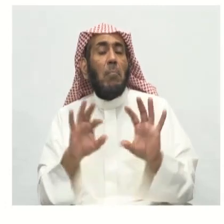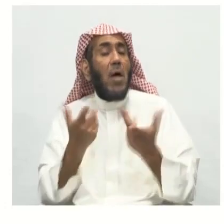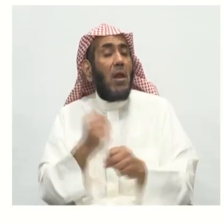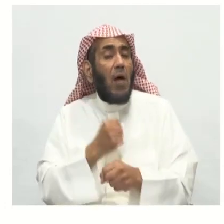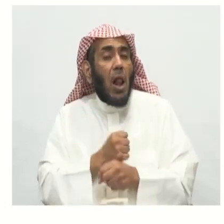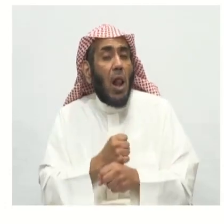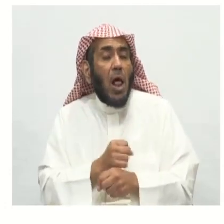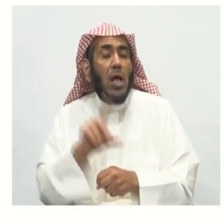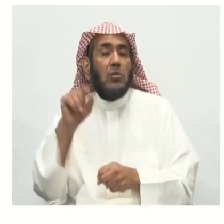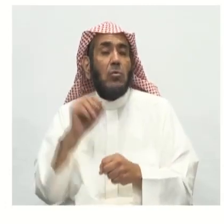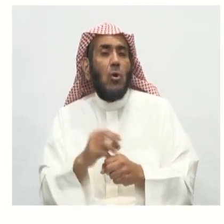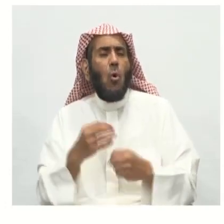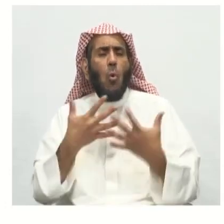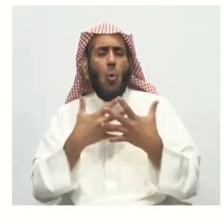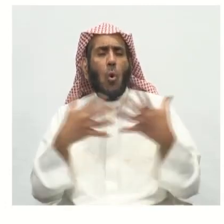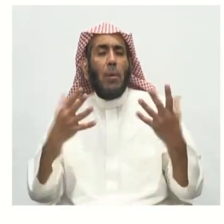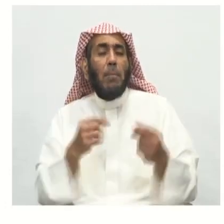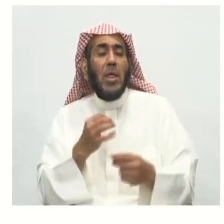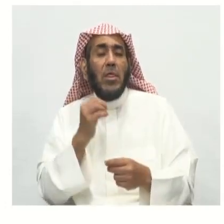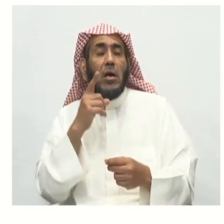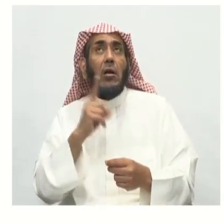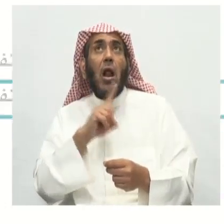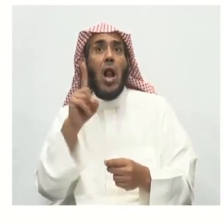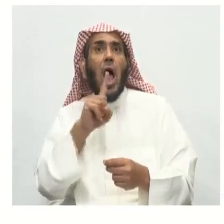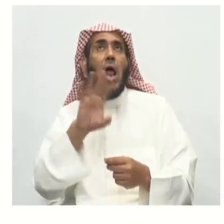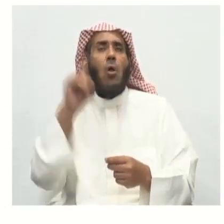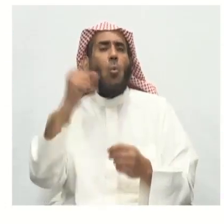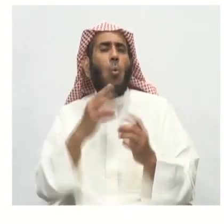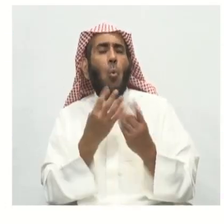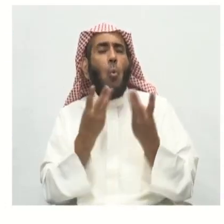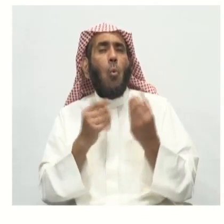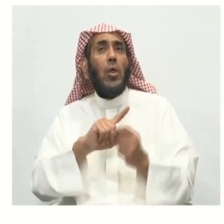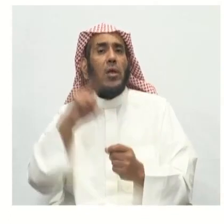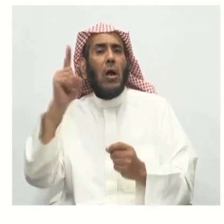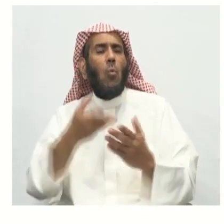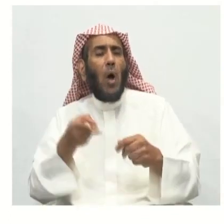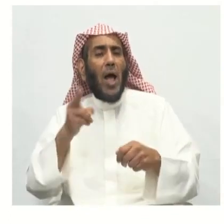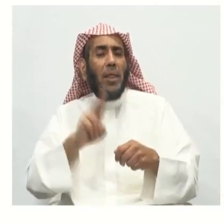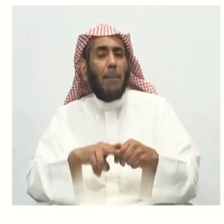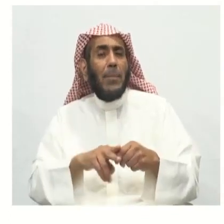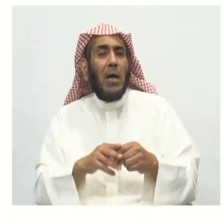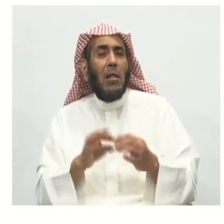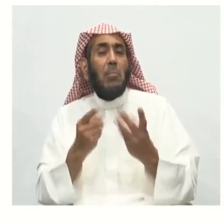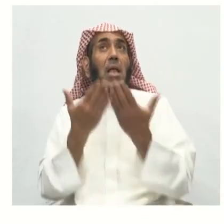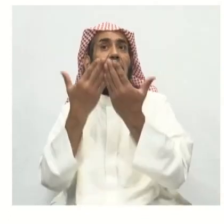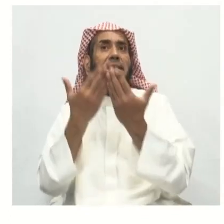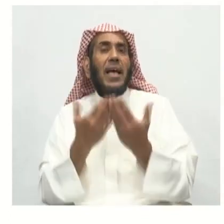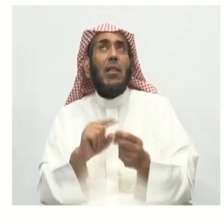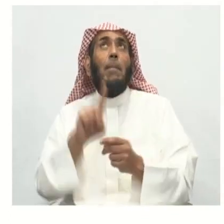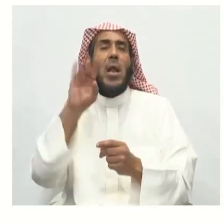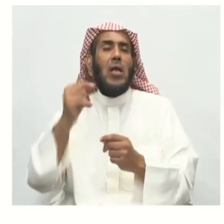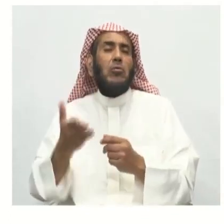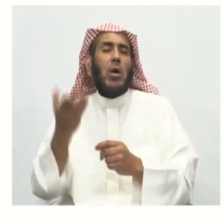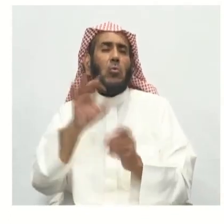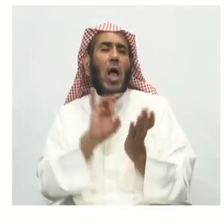نفعل احسنتم نكثر من ذكر الله عز وجل ونكثر ايضا من الاستعاذه بالله